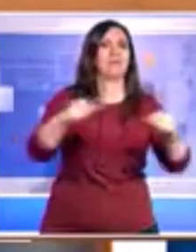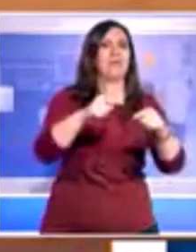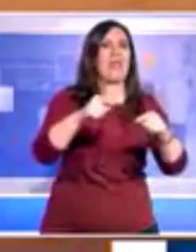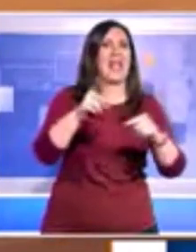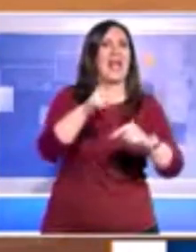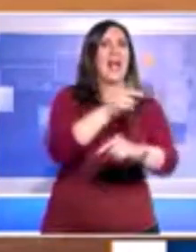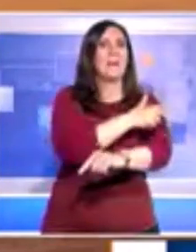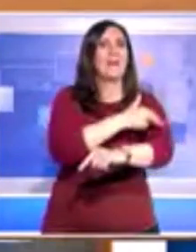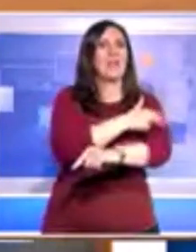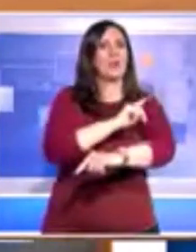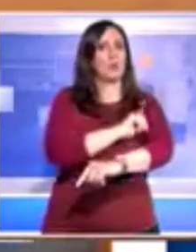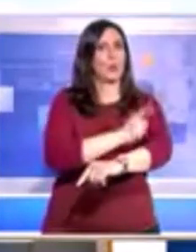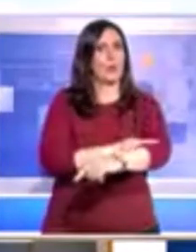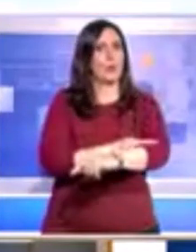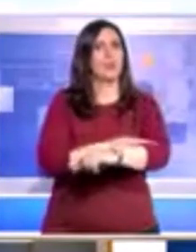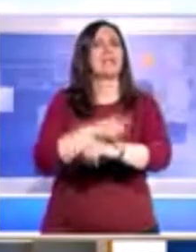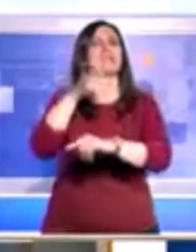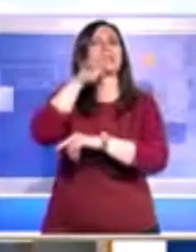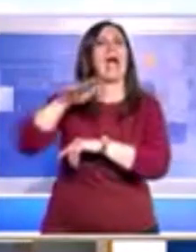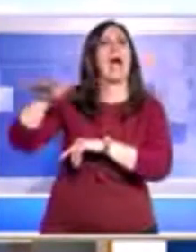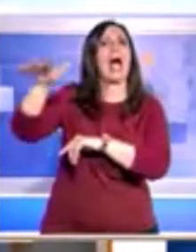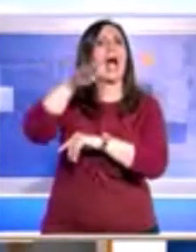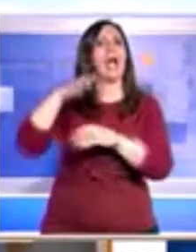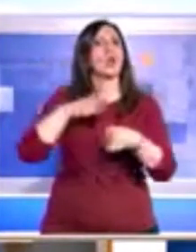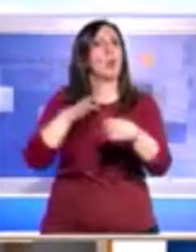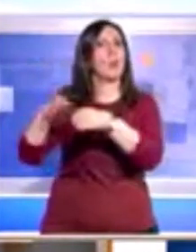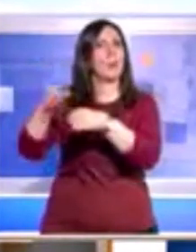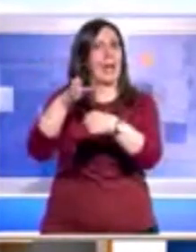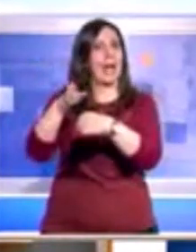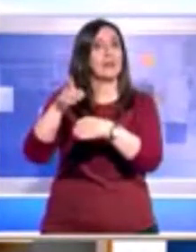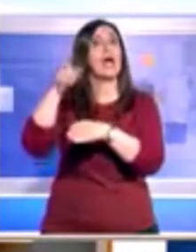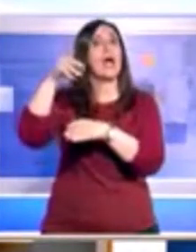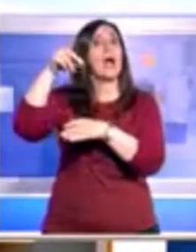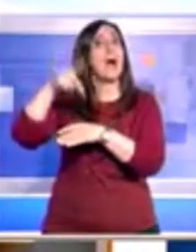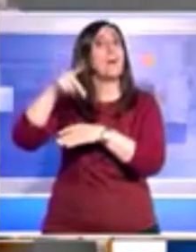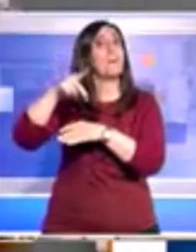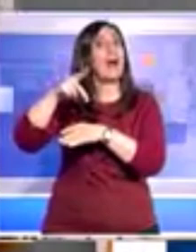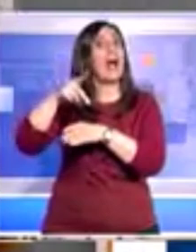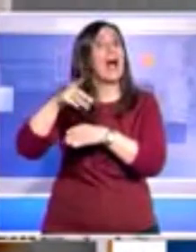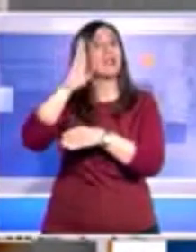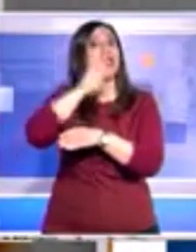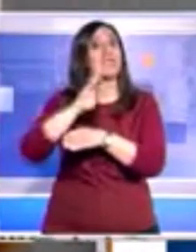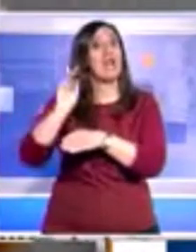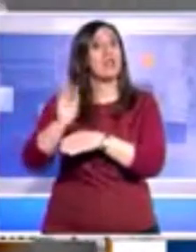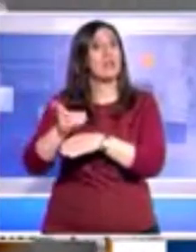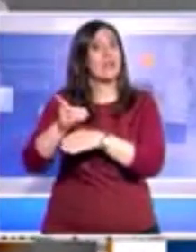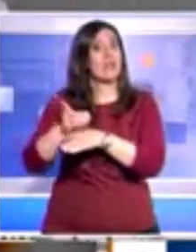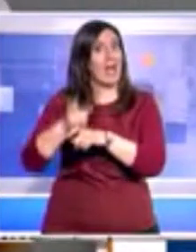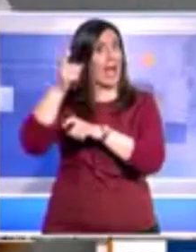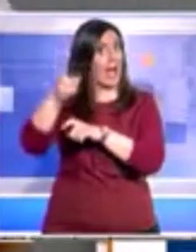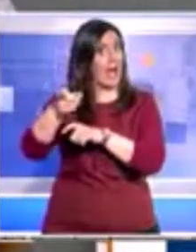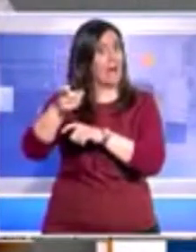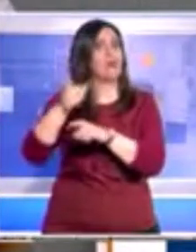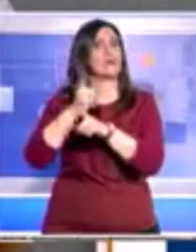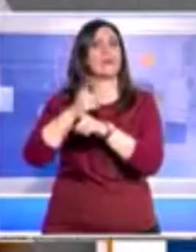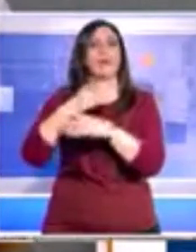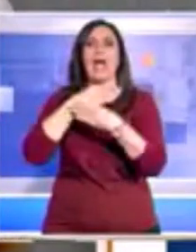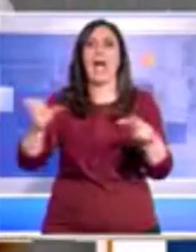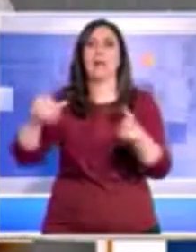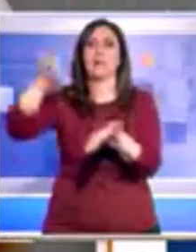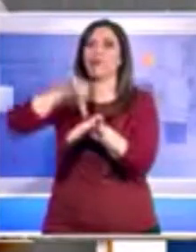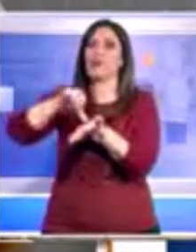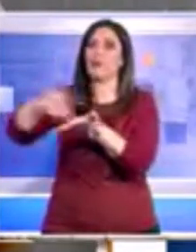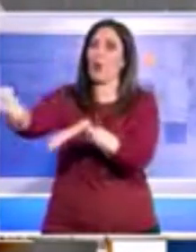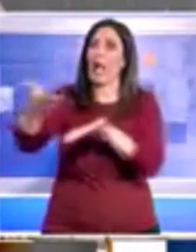particolare la situazione nell'alto bradano qui a Palazzo San Gervasio sorge un centro di accoglienza che entro fine giugno aprirà i battenti